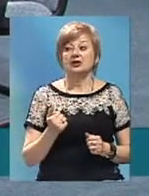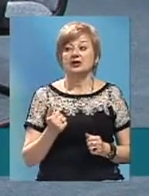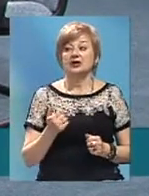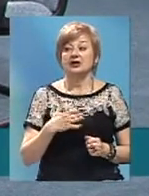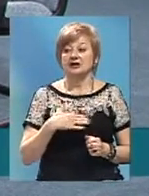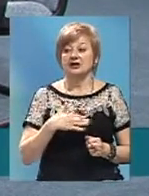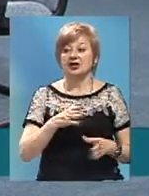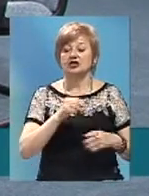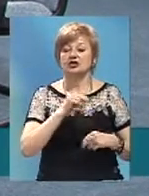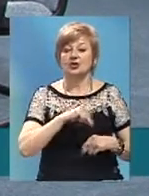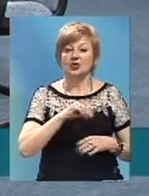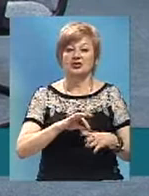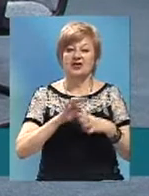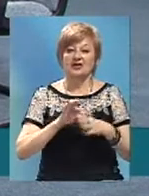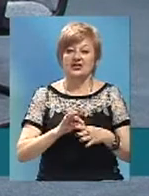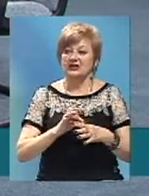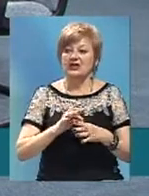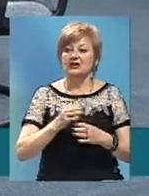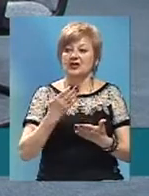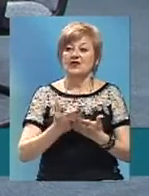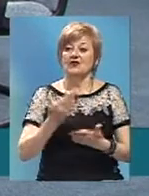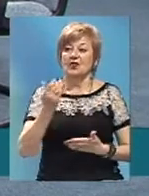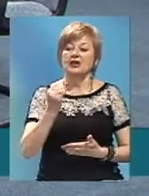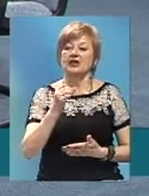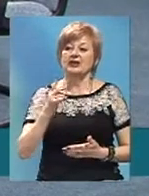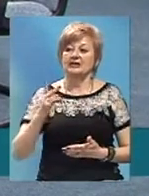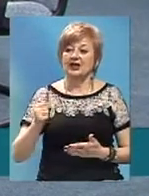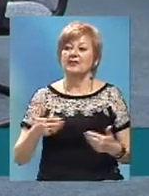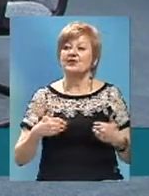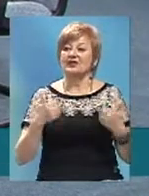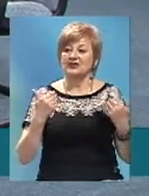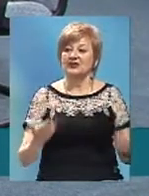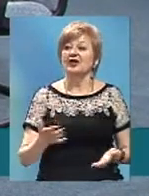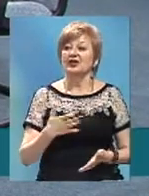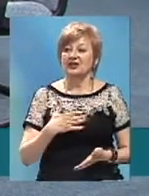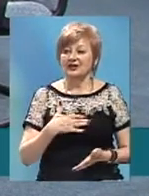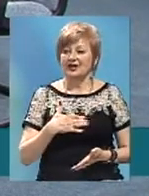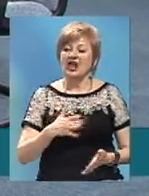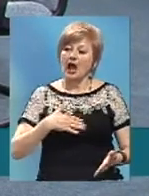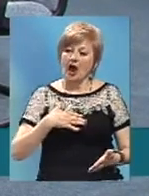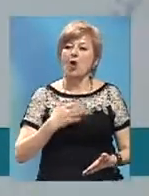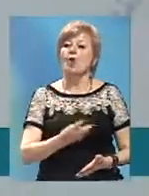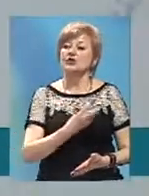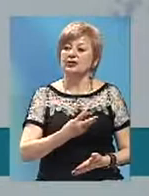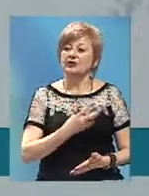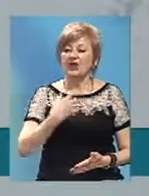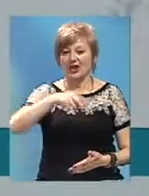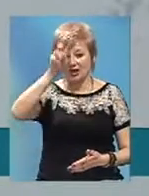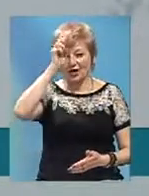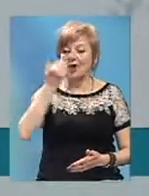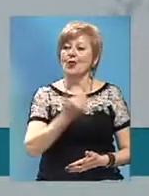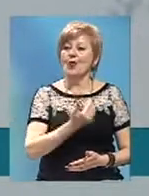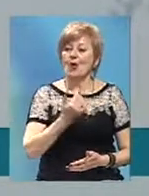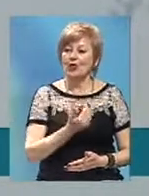нашій колезі, ведучій програми «Складна розмова». Отже, Інно. Вітаю. Я все-таки оптимістка, і королеві